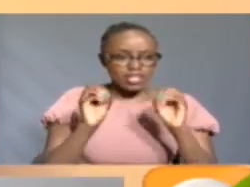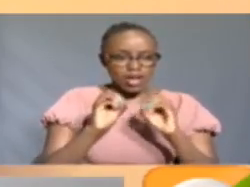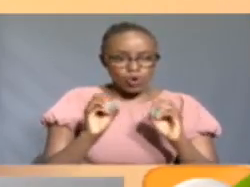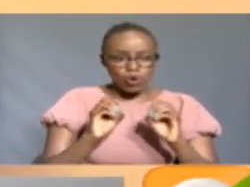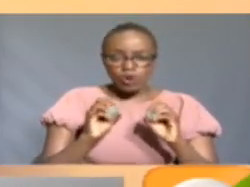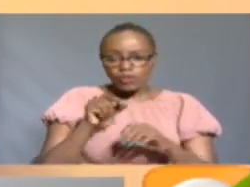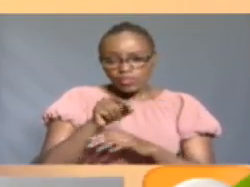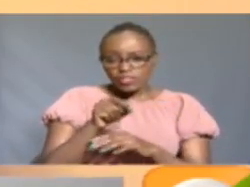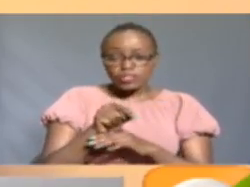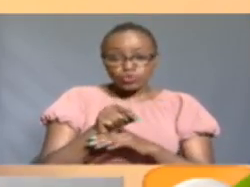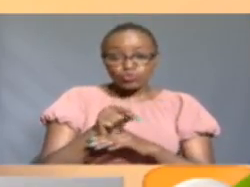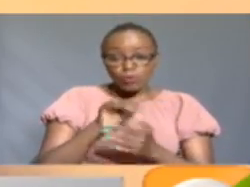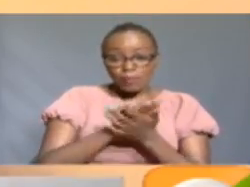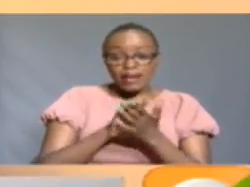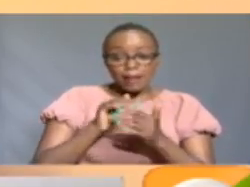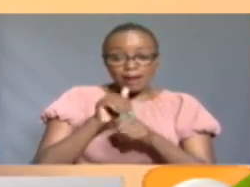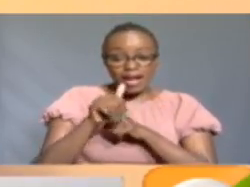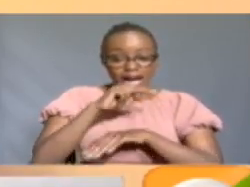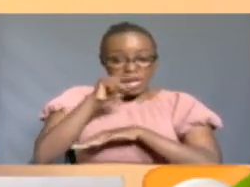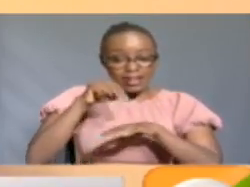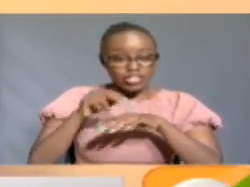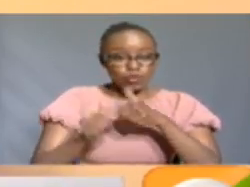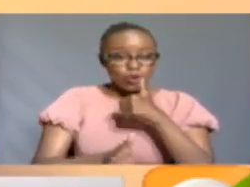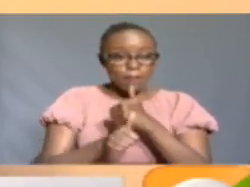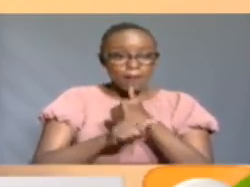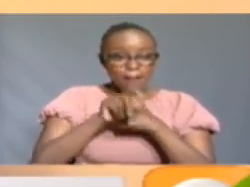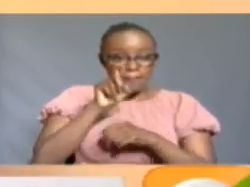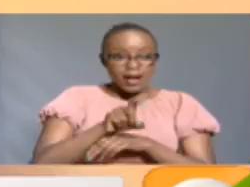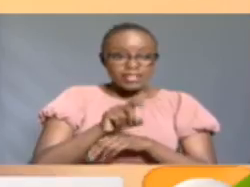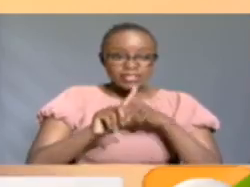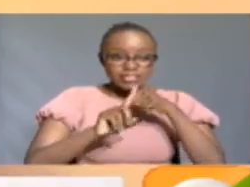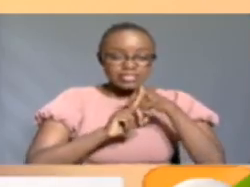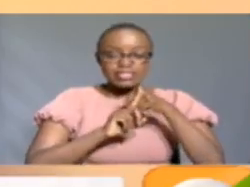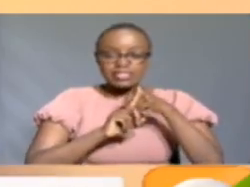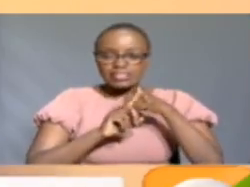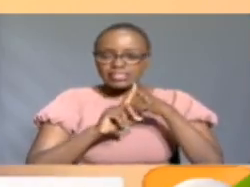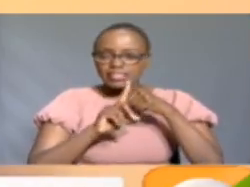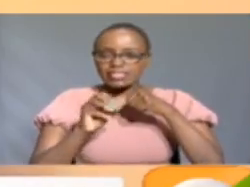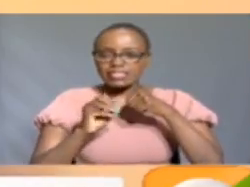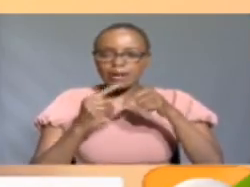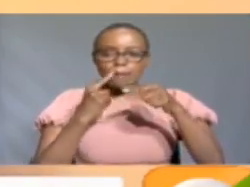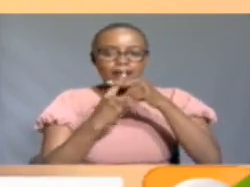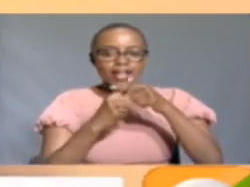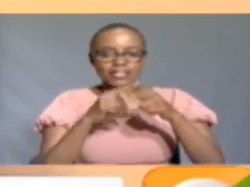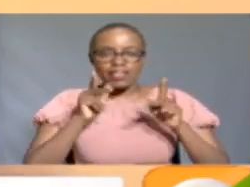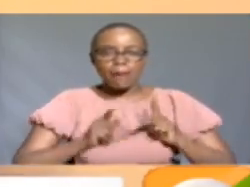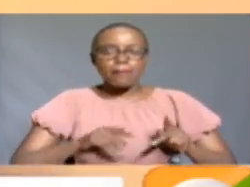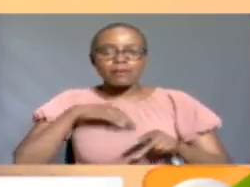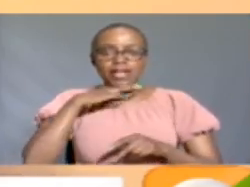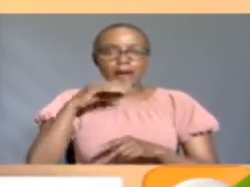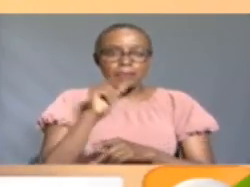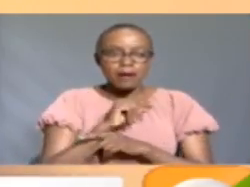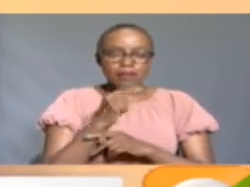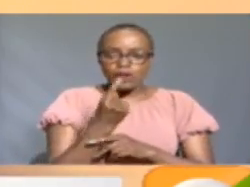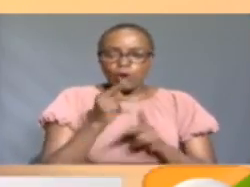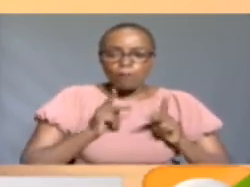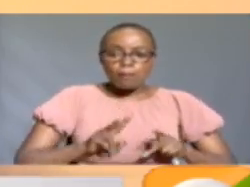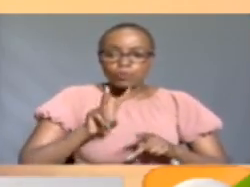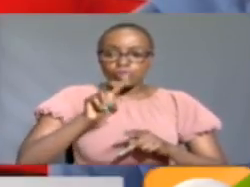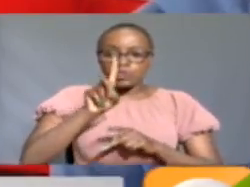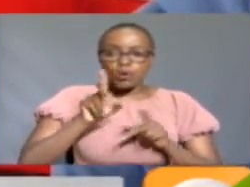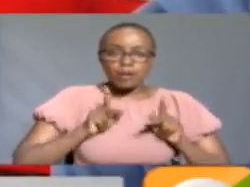For it to be called national disaster, ni lazima watu 60 na wafariki. na watu walikuwa wamekufa walikuwa